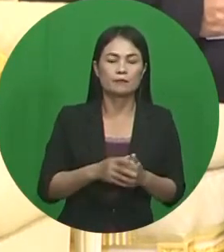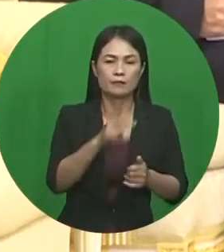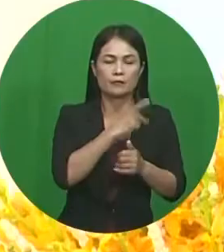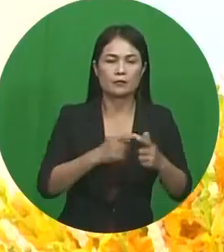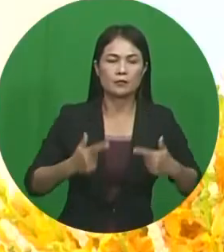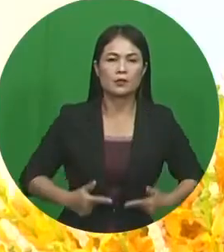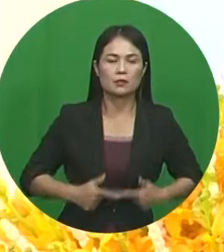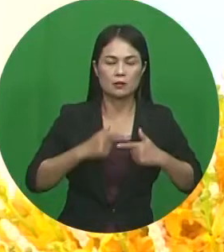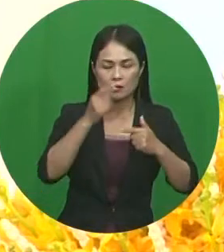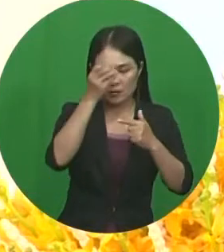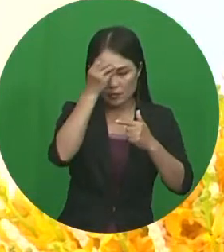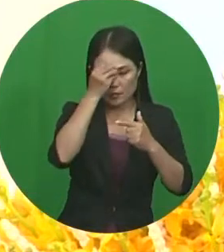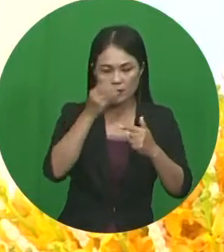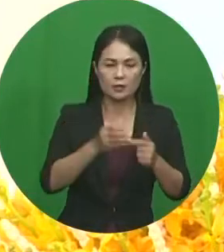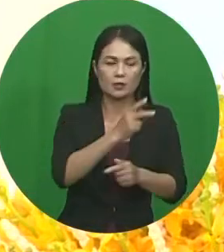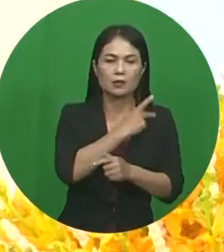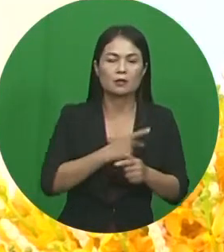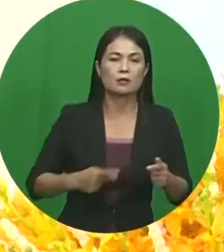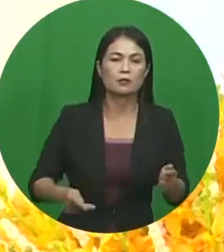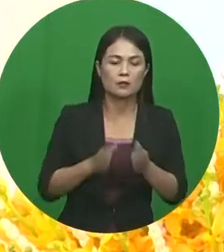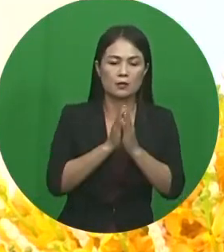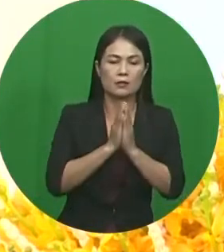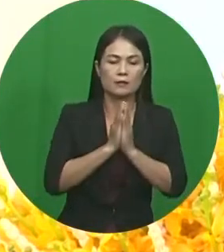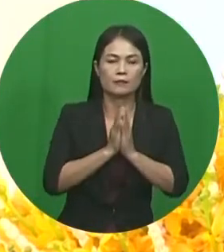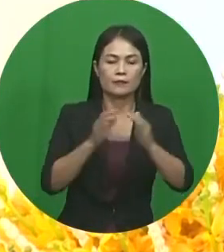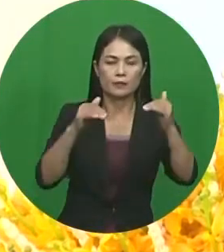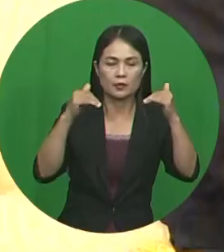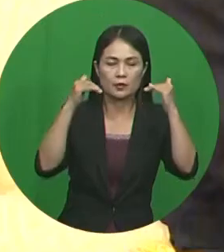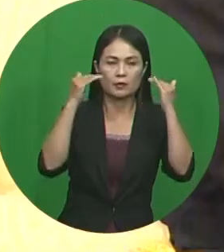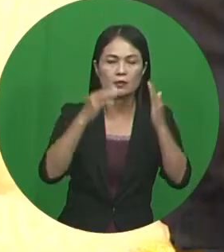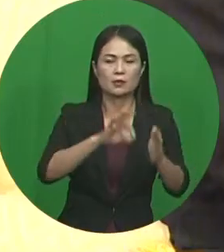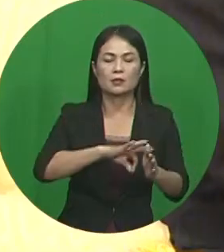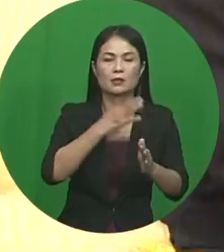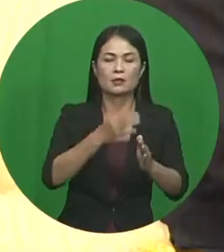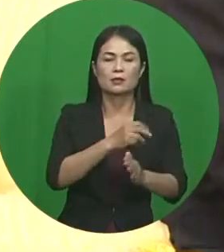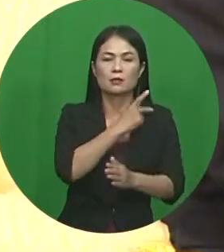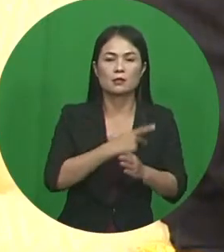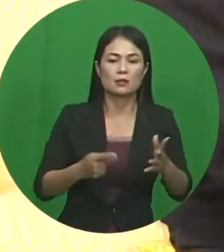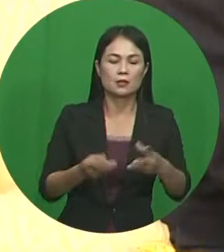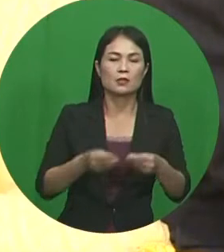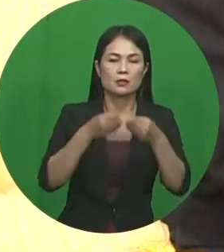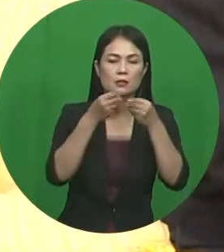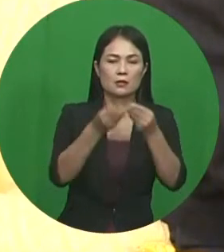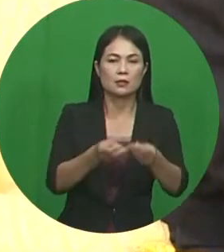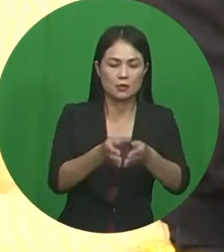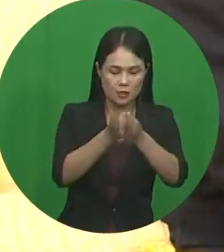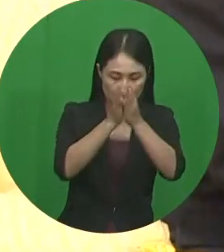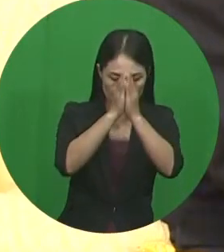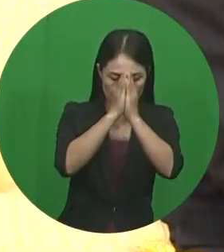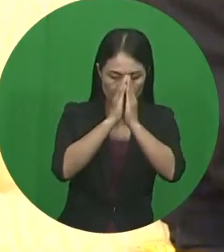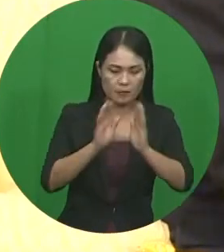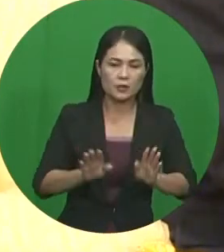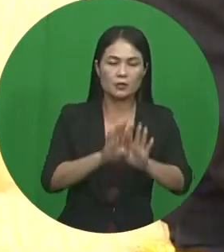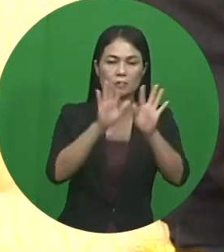ណាជាអង្គម្ចាស់ជ្រលត្បូងជាទីស្ការៈដ៏ខ្ពង់ខ្ពស់បានសពព្រះរាជរតីប្រោសព្រះរាជទានពរជ័យសិរីមង្គ